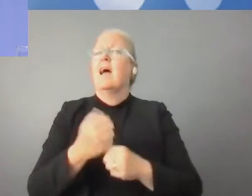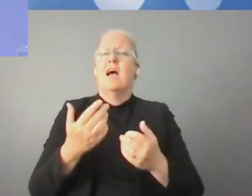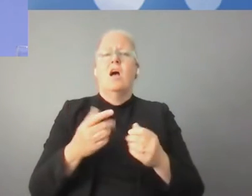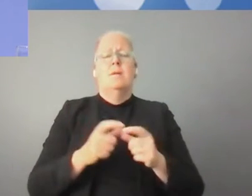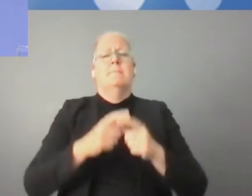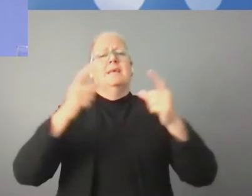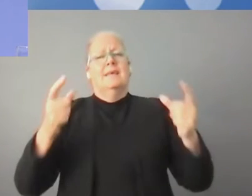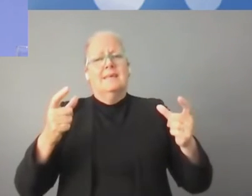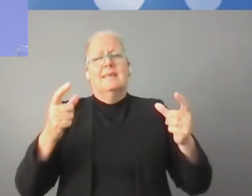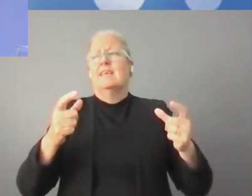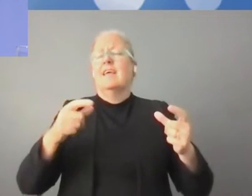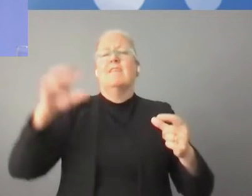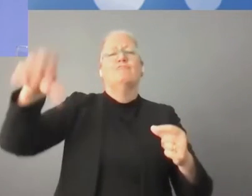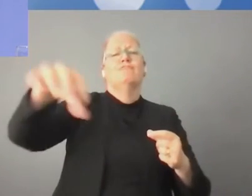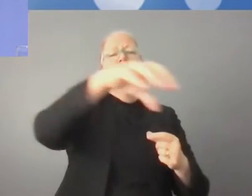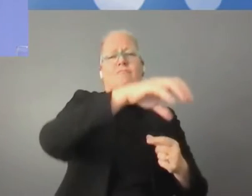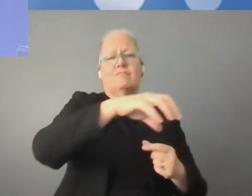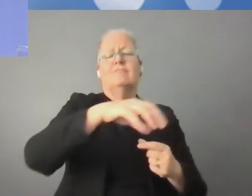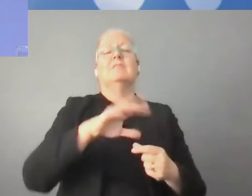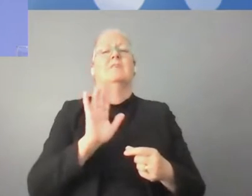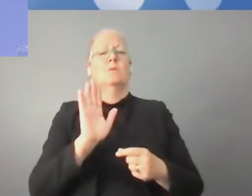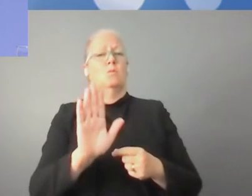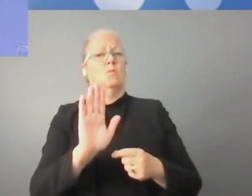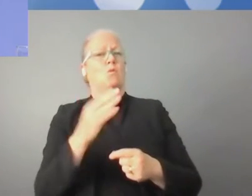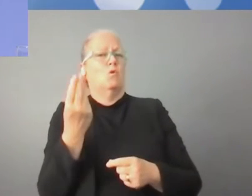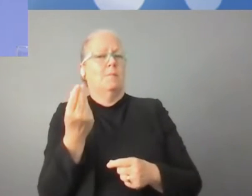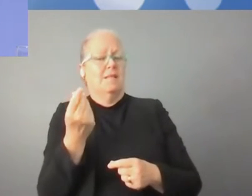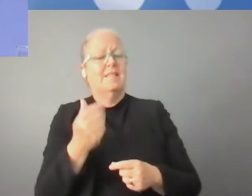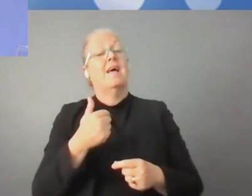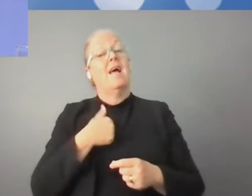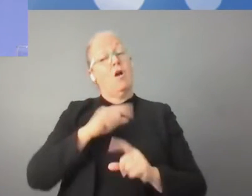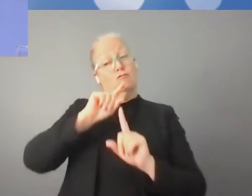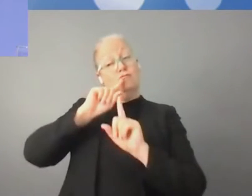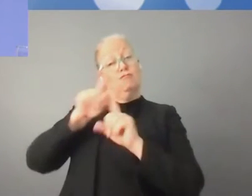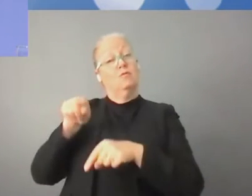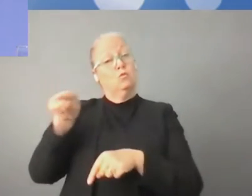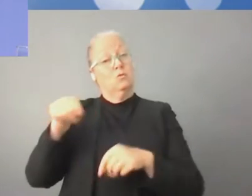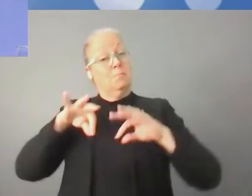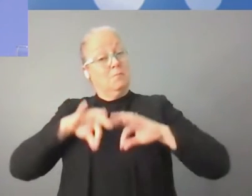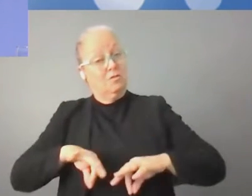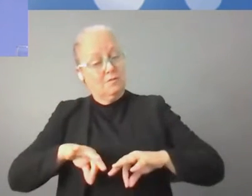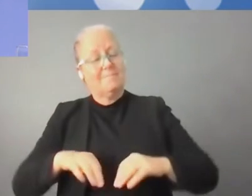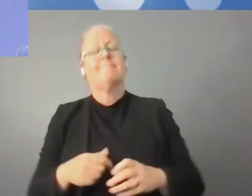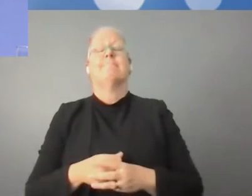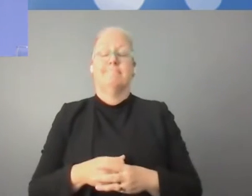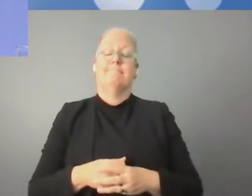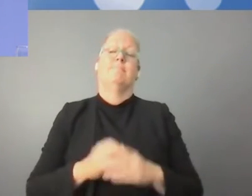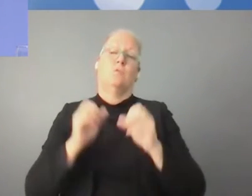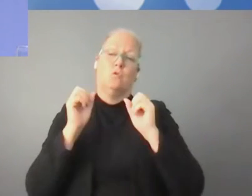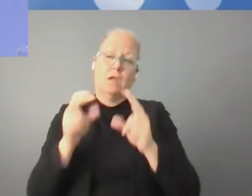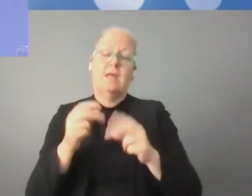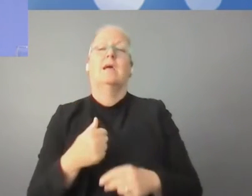и сектор соцсетей. А отвечая на ваш вопрос, дело в том, чтобы найти